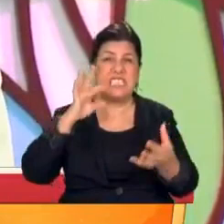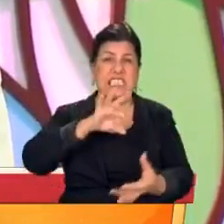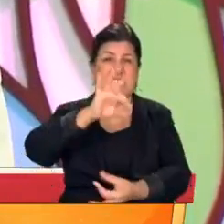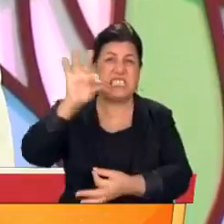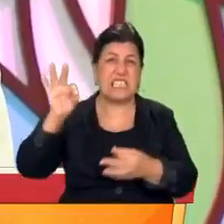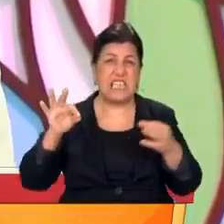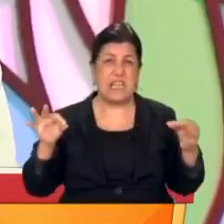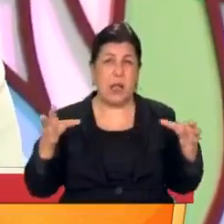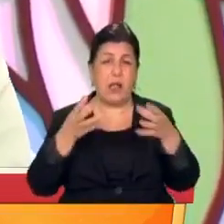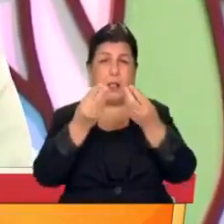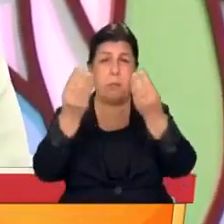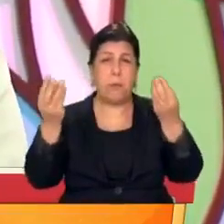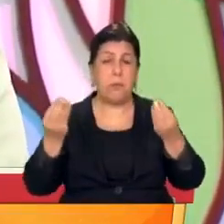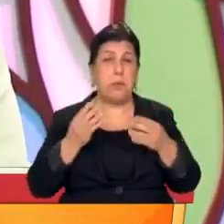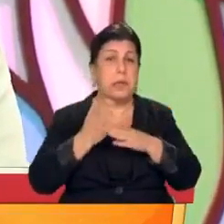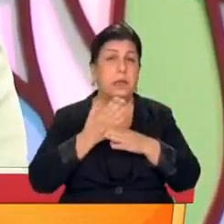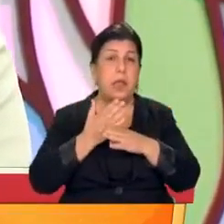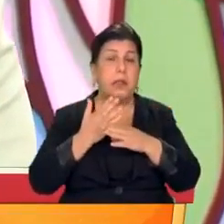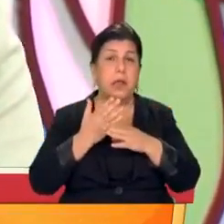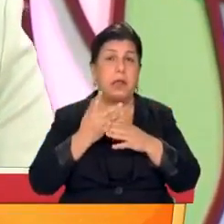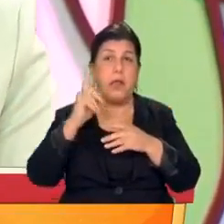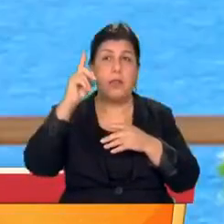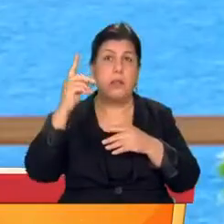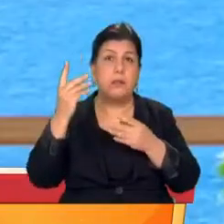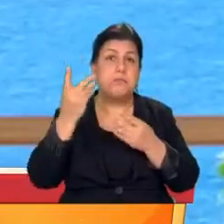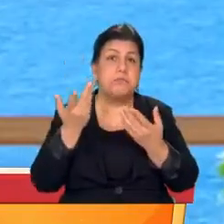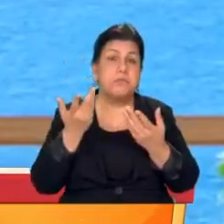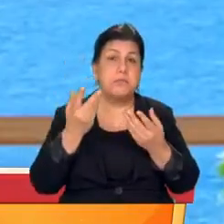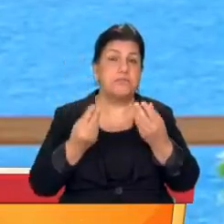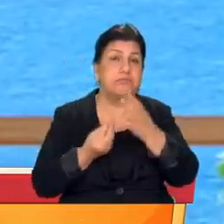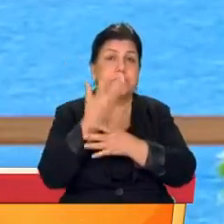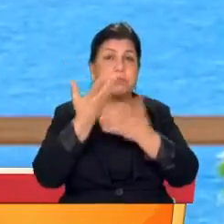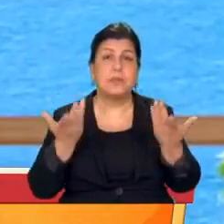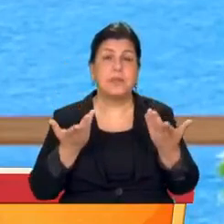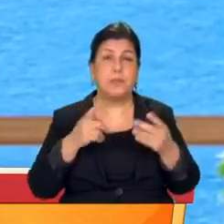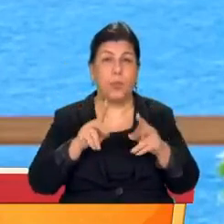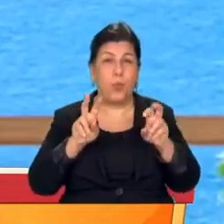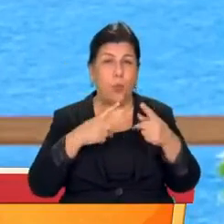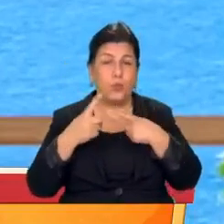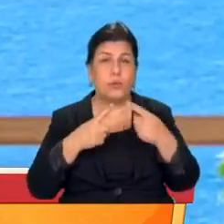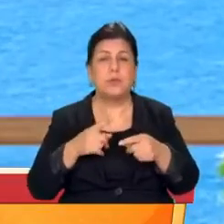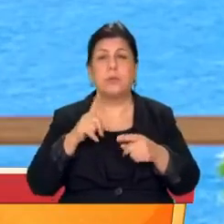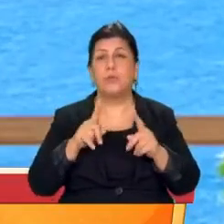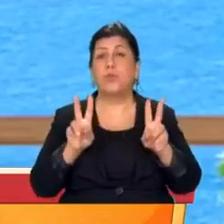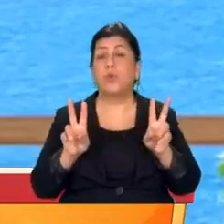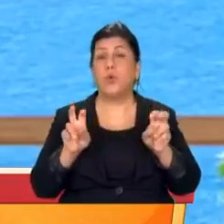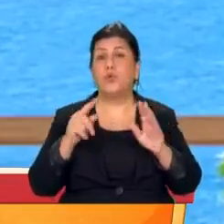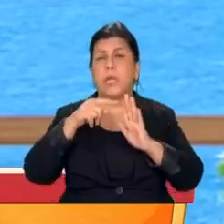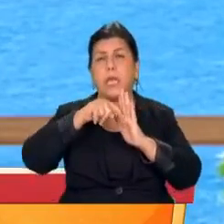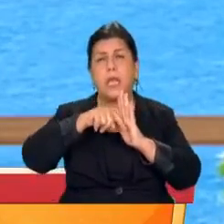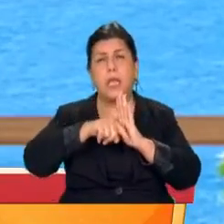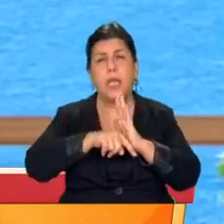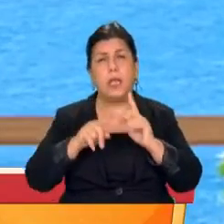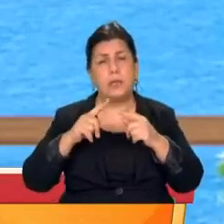başına neden gelir Bununla Biraz üzerine durma yürü bu konu biraz gelin bir mevzu yan uzun